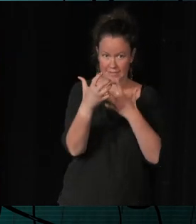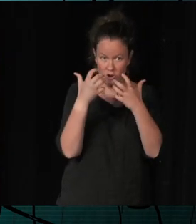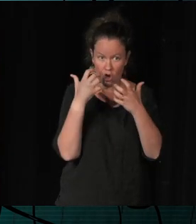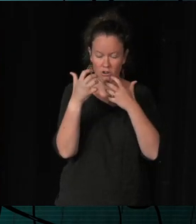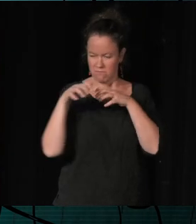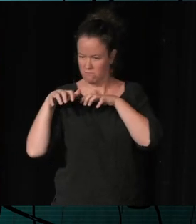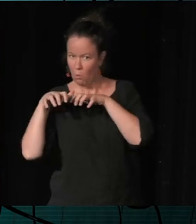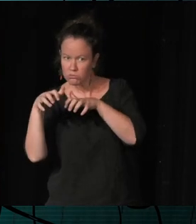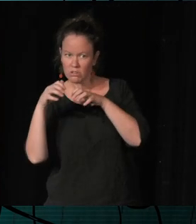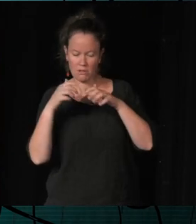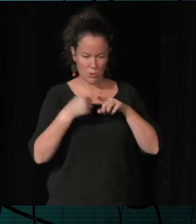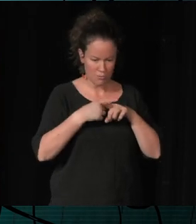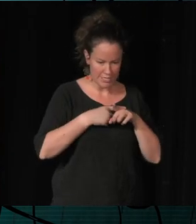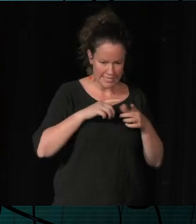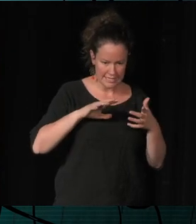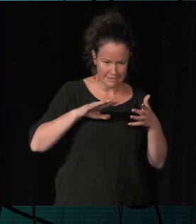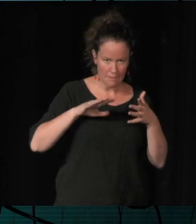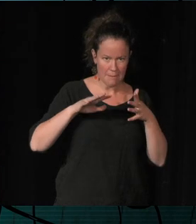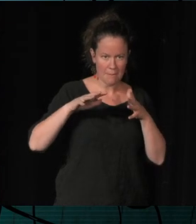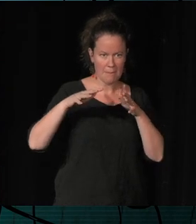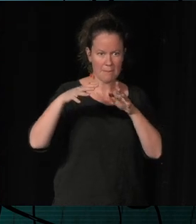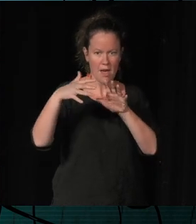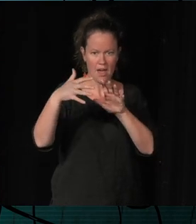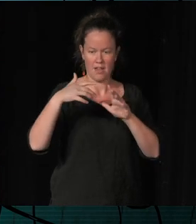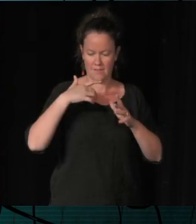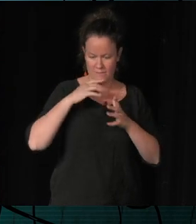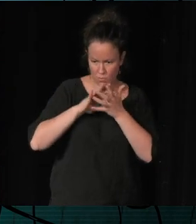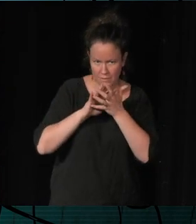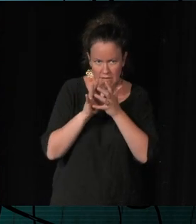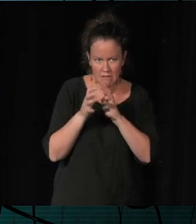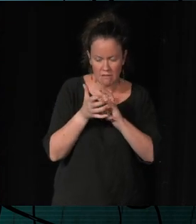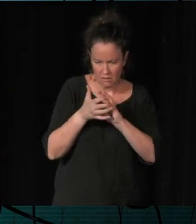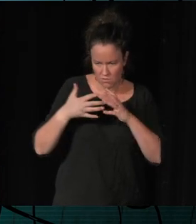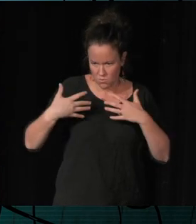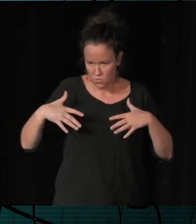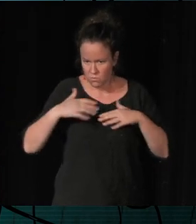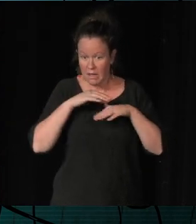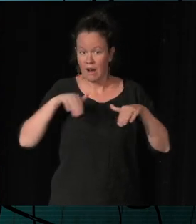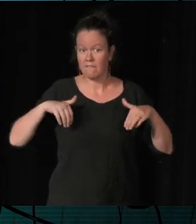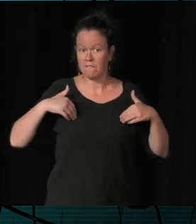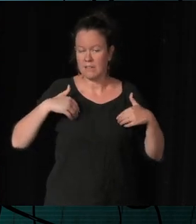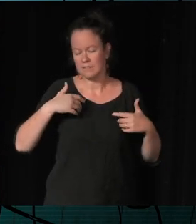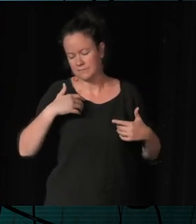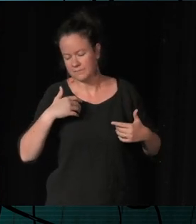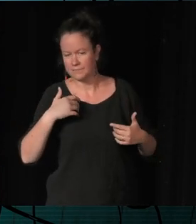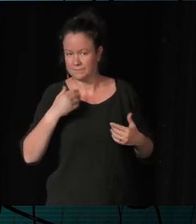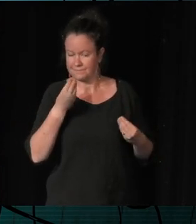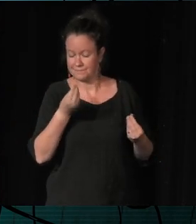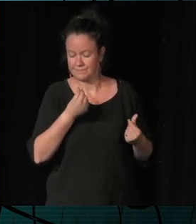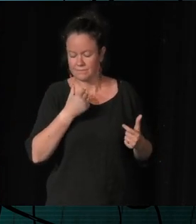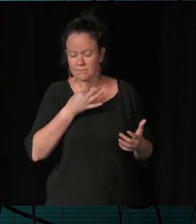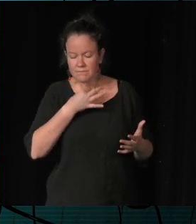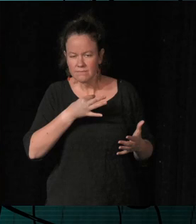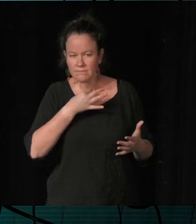une lecture de plus en plus complexe. Et jusqu'à la fin, c'est très glauque, mais c'est très fort aussi. Sans révéler, je suis d'accord que Detention est vraiment un bon